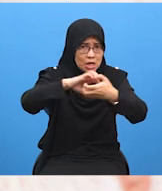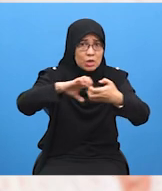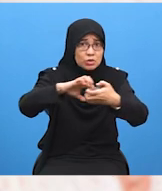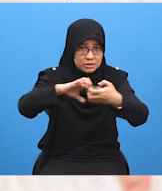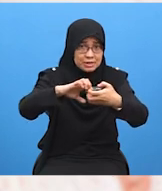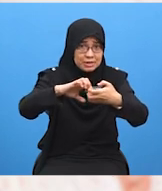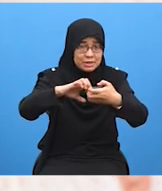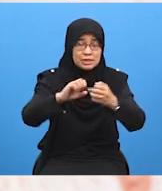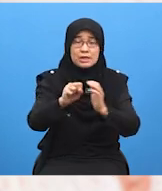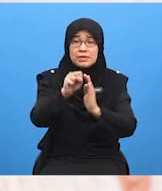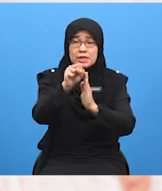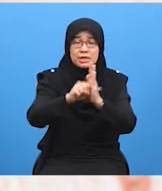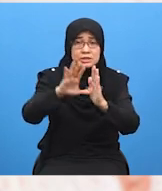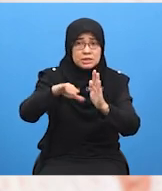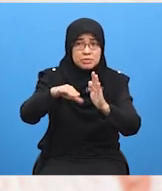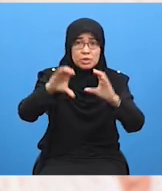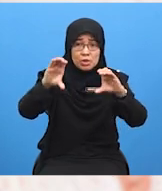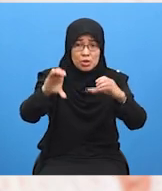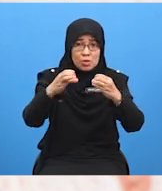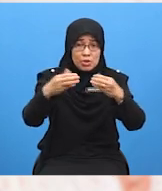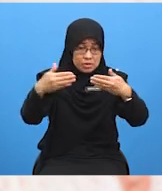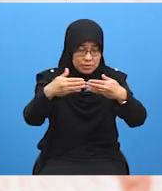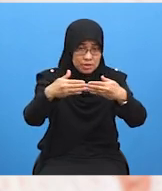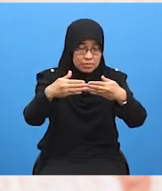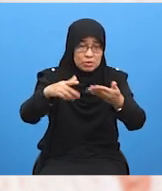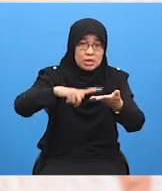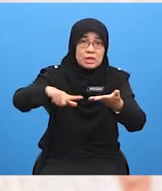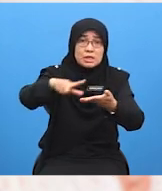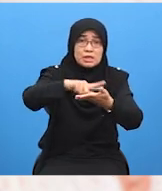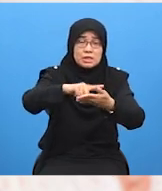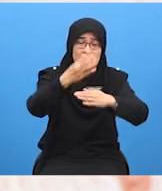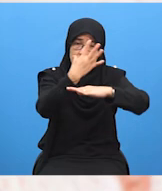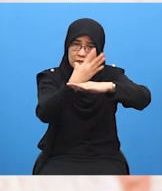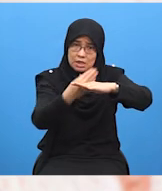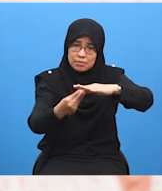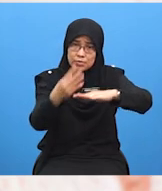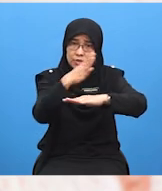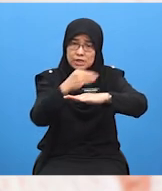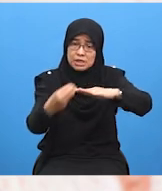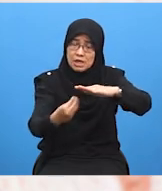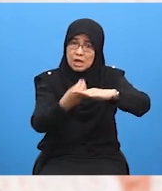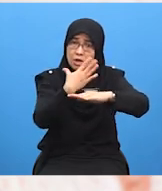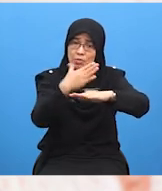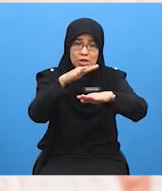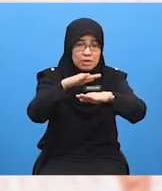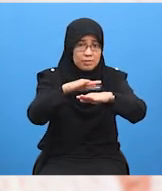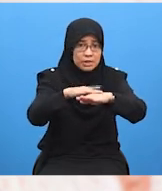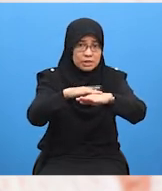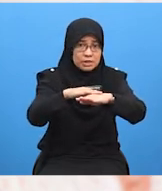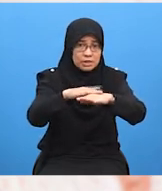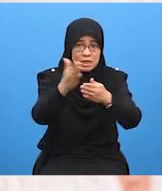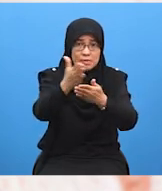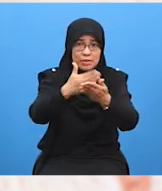Sebelum membuat penyambungan litar, input dan litar output pada bahagian mikro